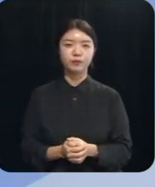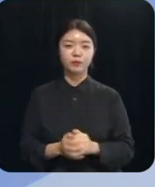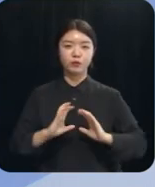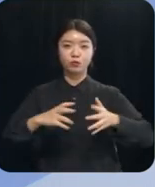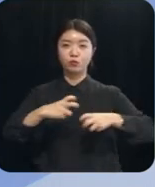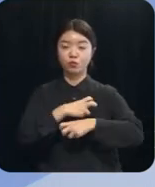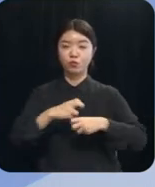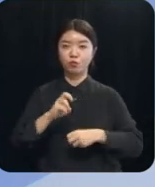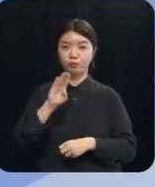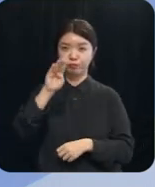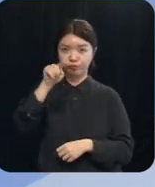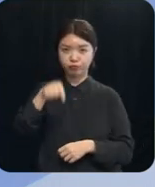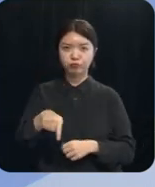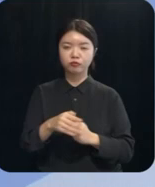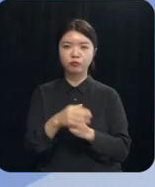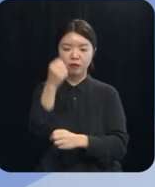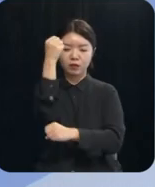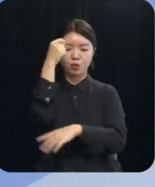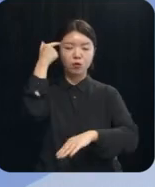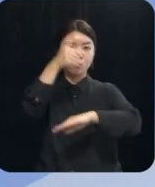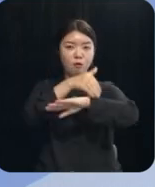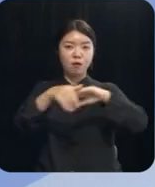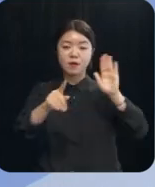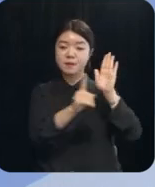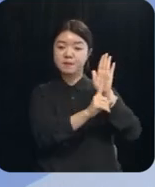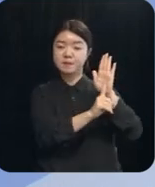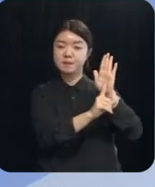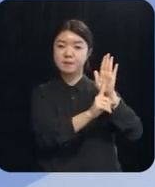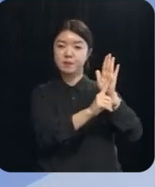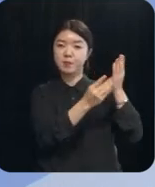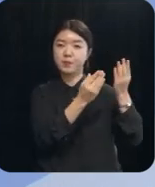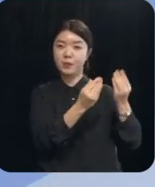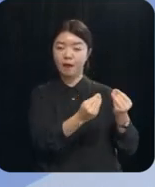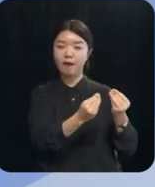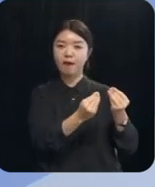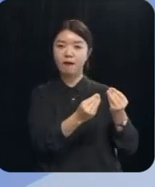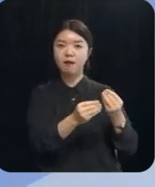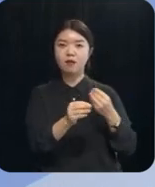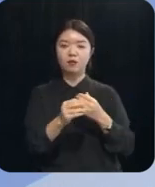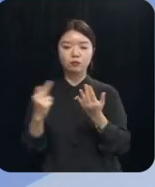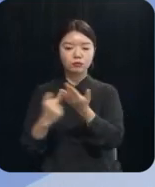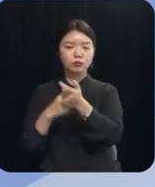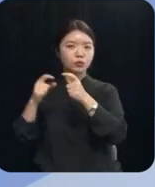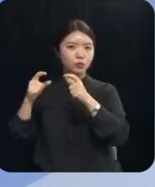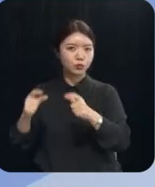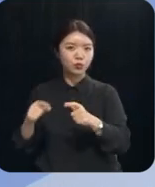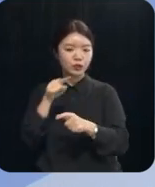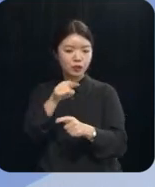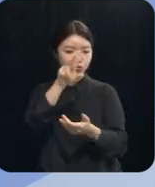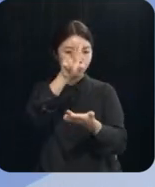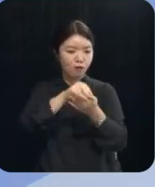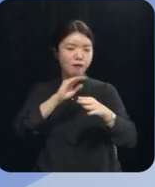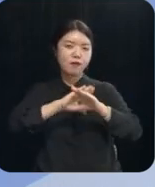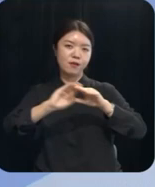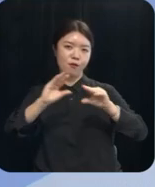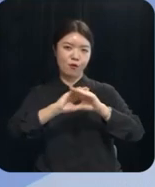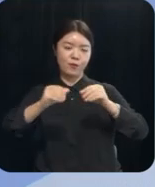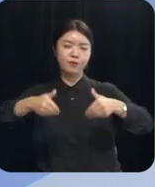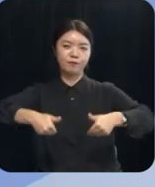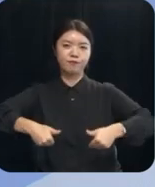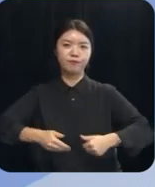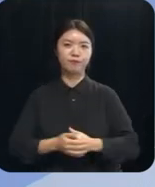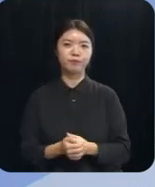국토부가 기본계획 고시를 이루어지게 되어지면 결국 제주도에서 이 문제를 해결하게 되어집니다.